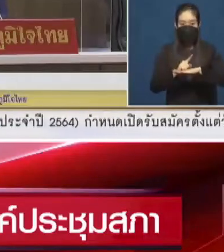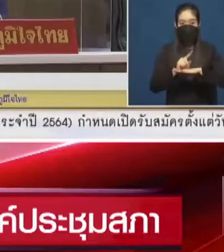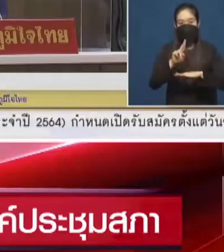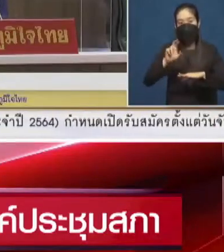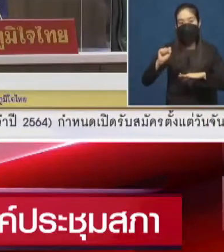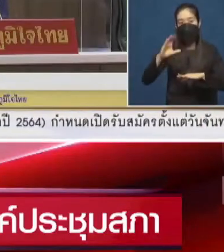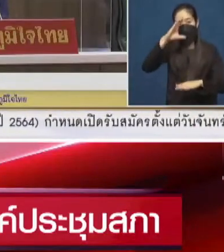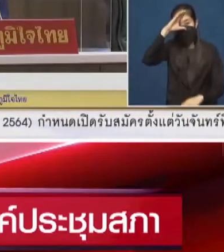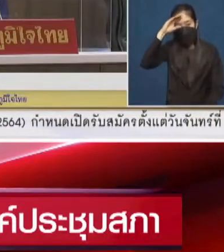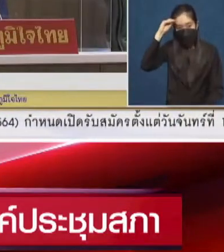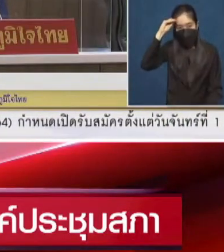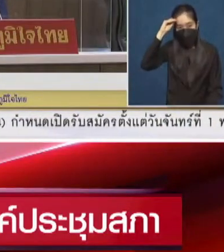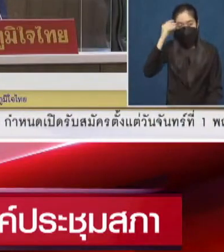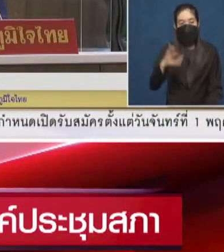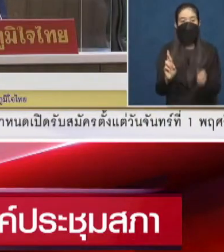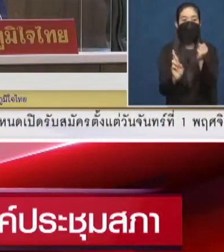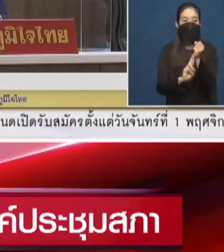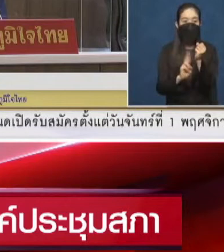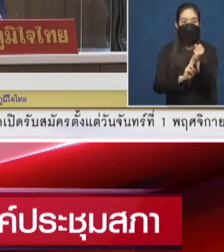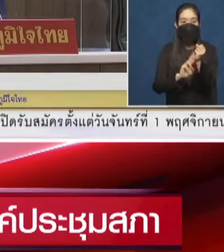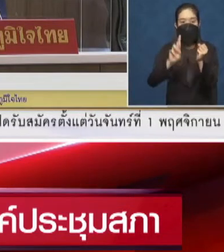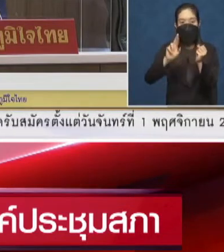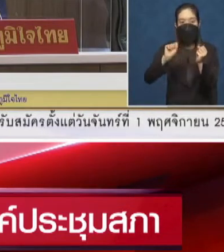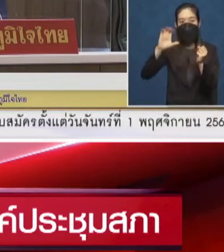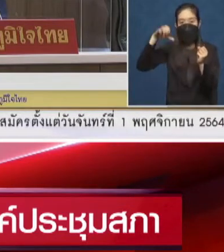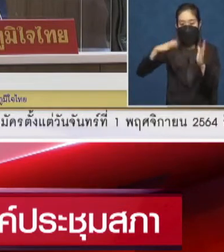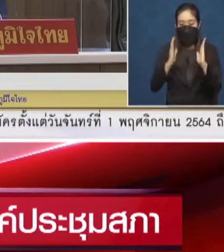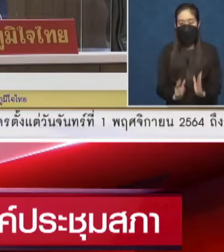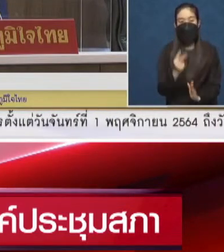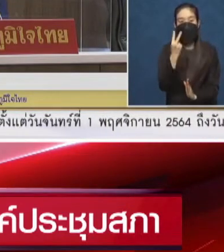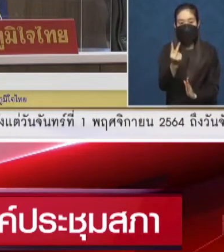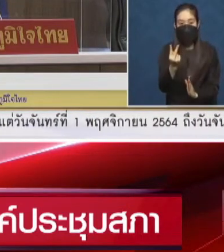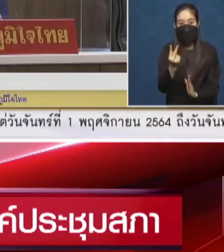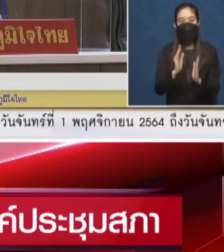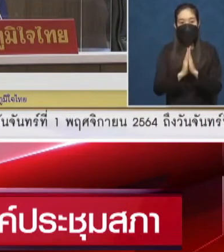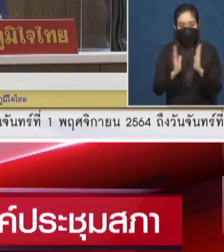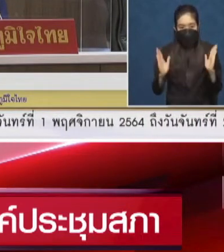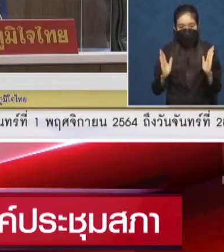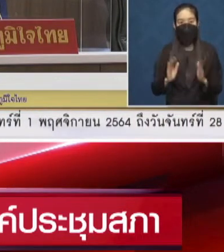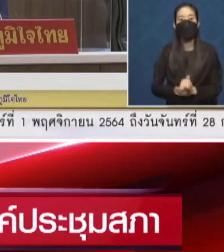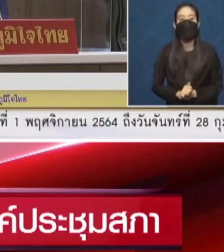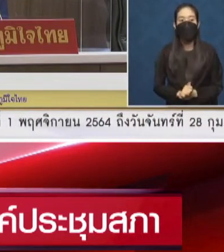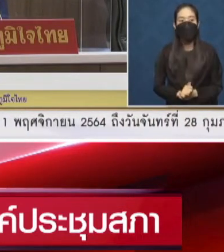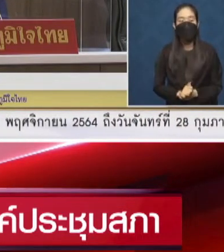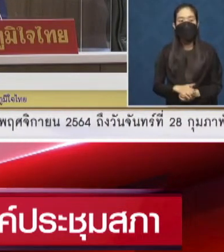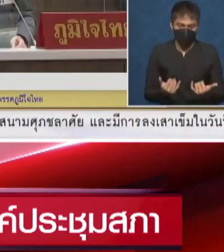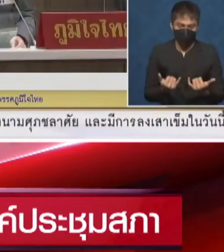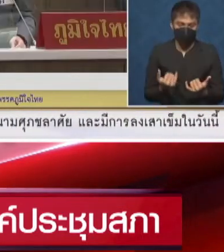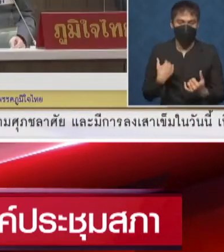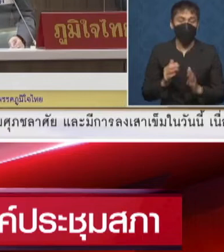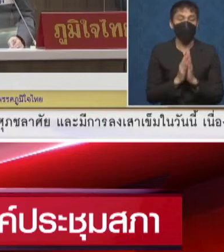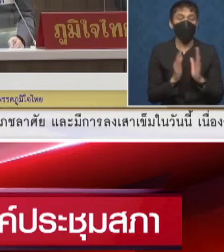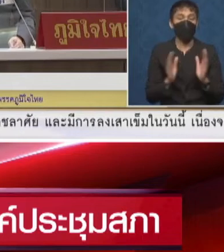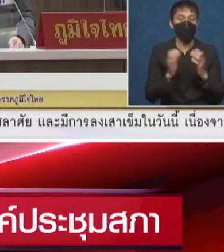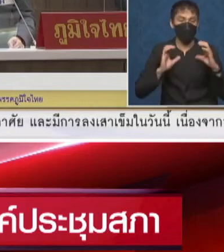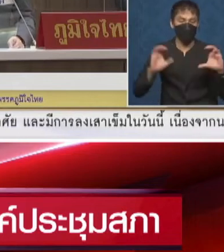ทยให้เข้าร่วมประชุมสภามาโดยตลอดซึ่งในส่วนของพรรคภูมิใจไทยมีไม่มากที่ไม่เข้าประชุมและเวลานับ